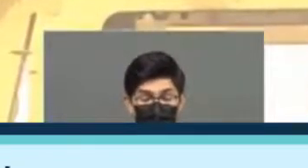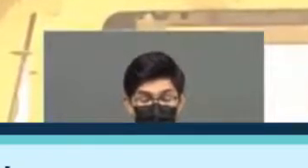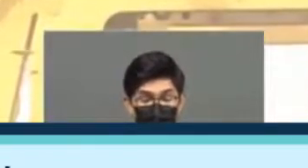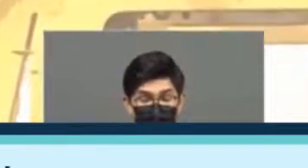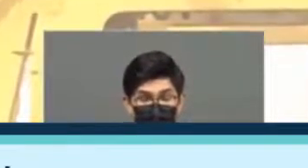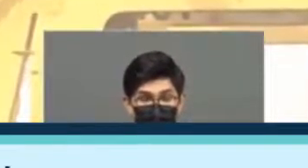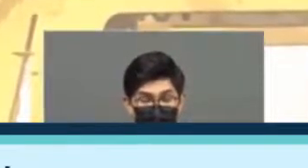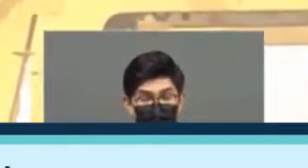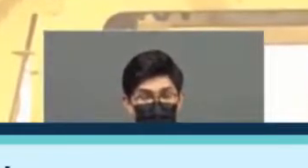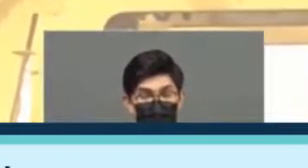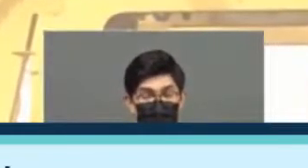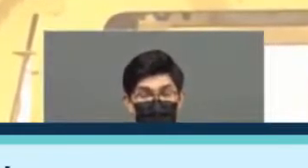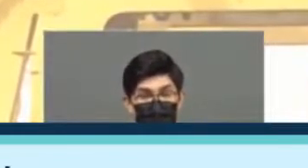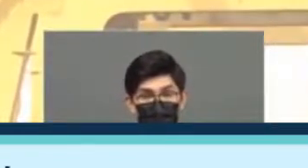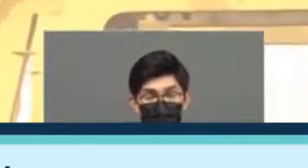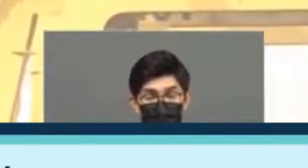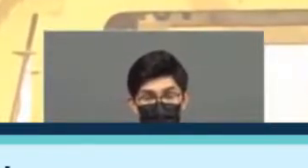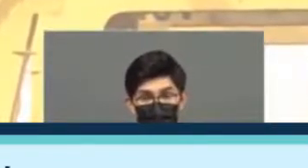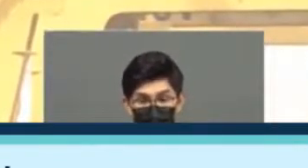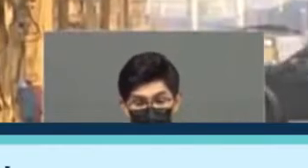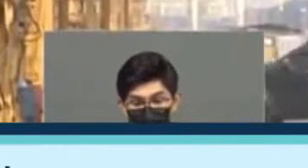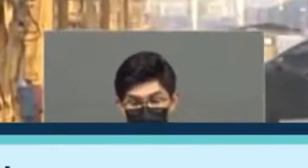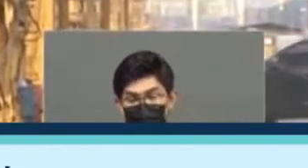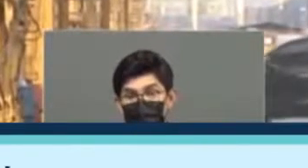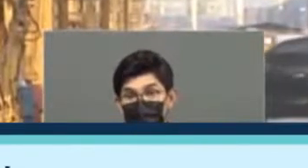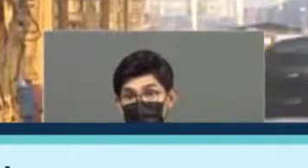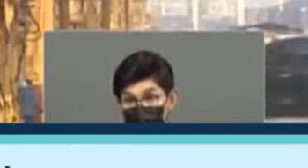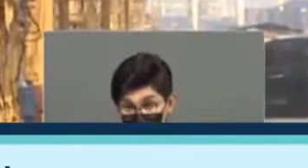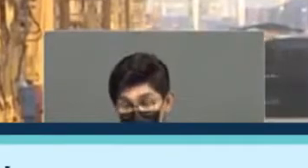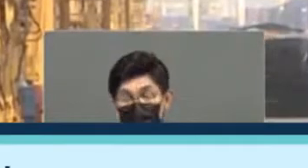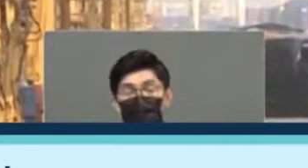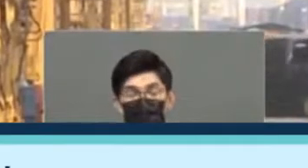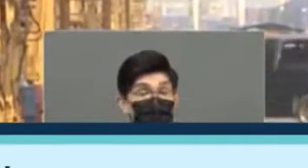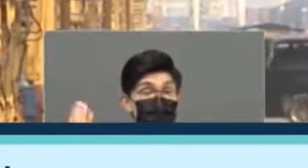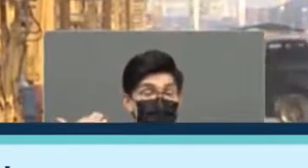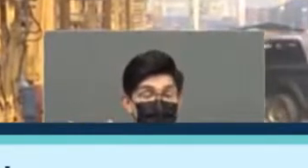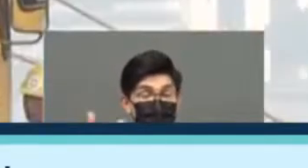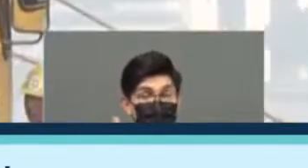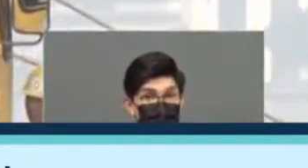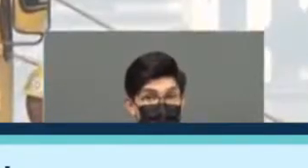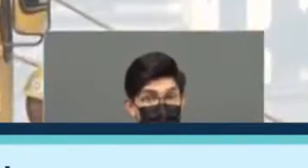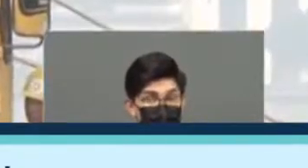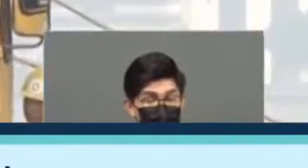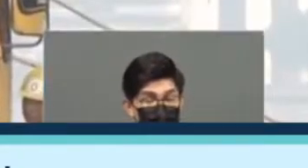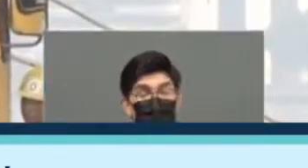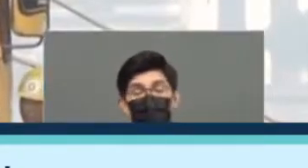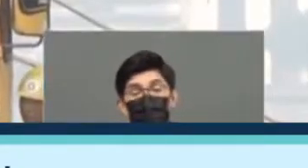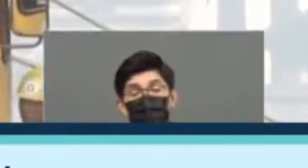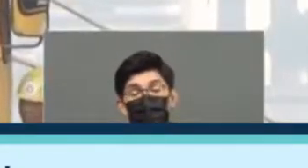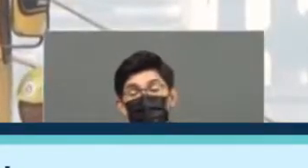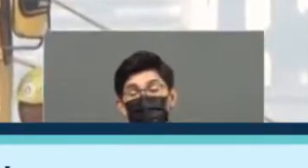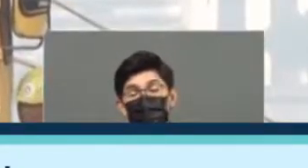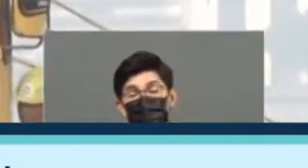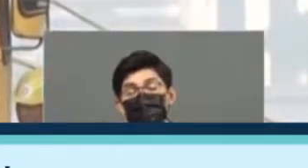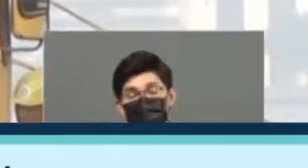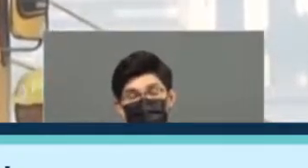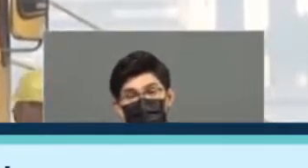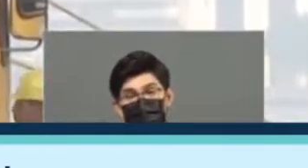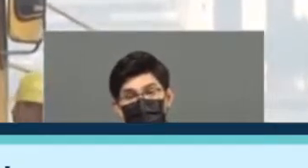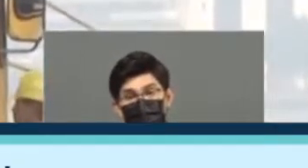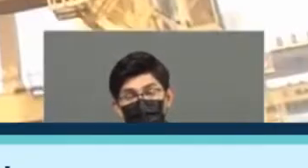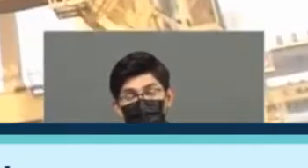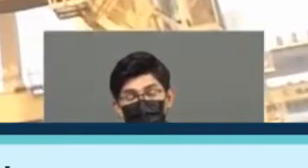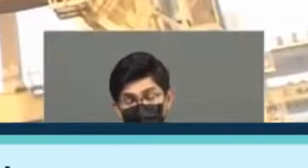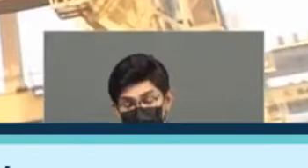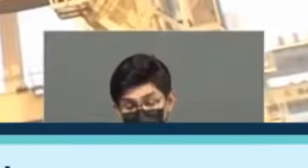งสองฝ่ายจะเริ่มเจรจาในวันที่20มิถุนายนนี้ตามที่กระทรวงพาณิชย์เสนอสำหรับเอฟตาประกอบด้วยสมาชิก4